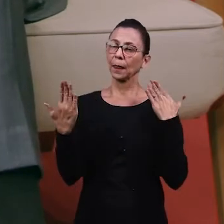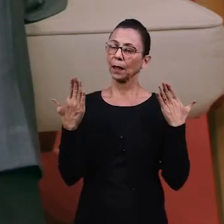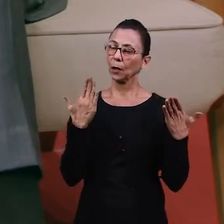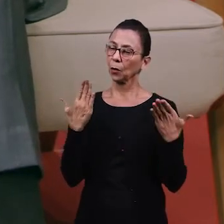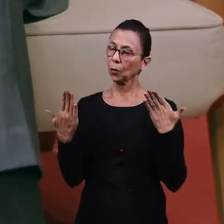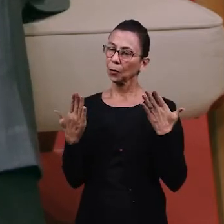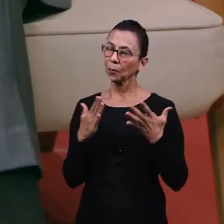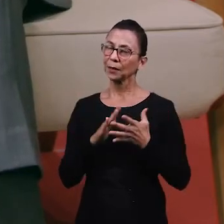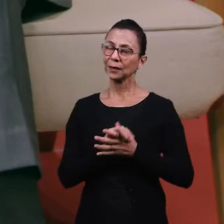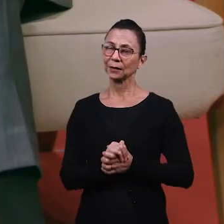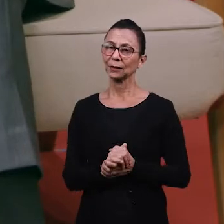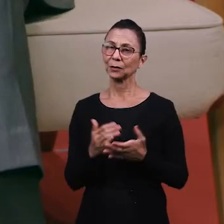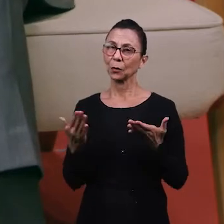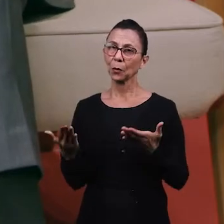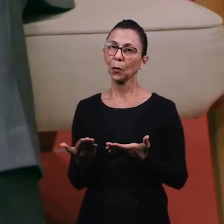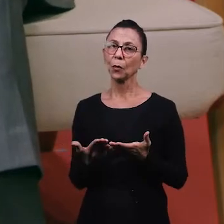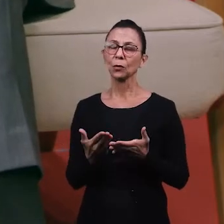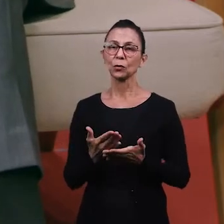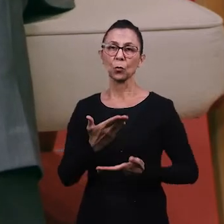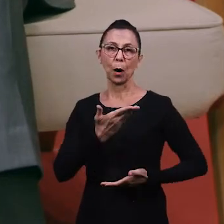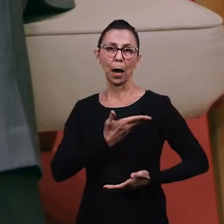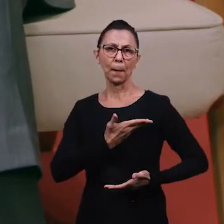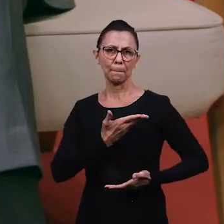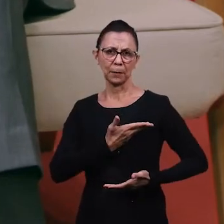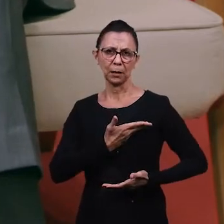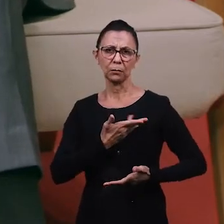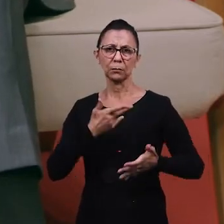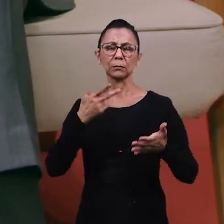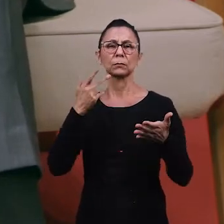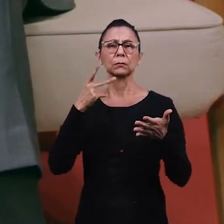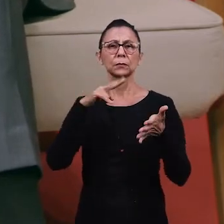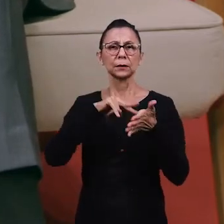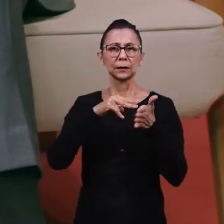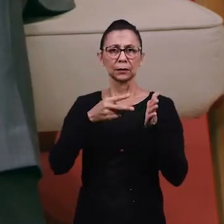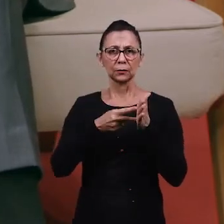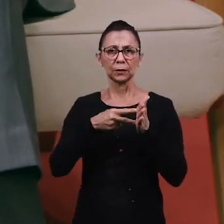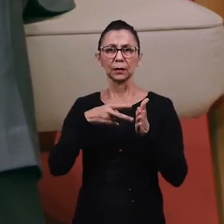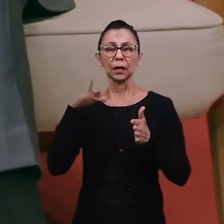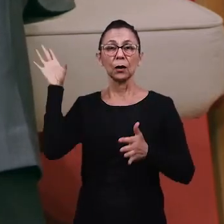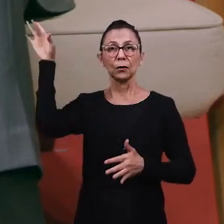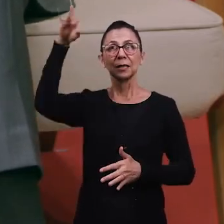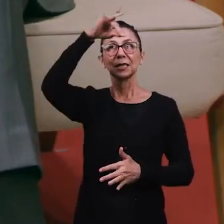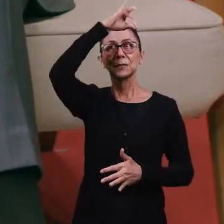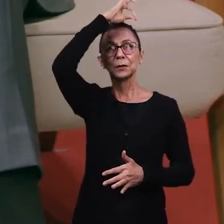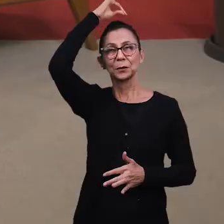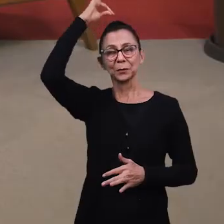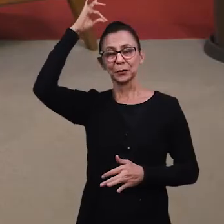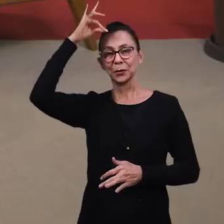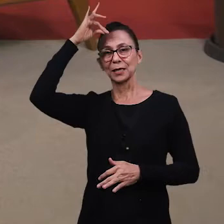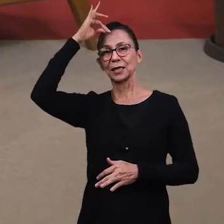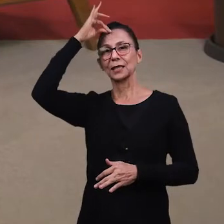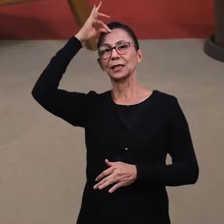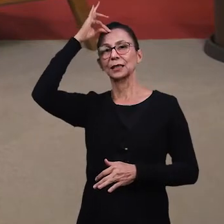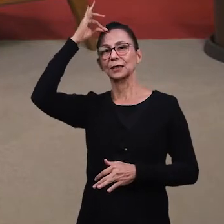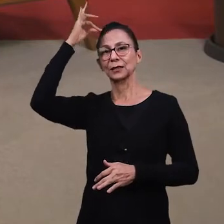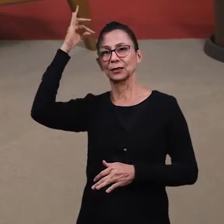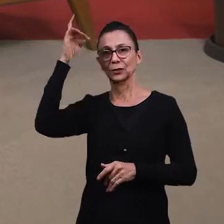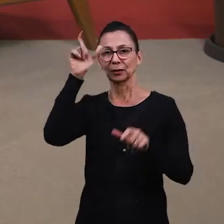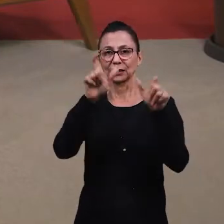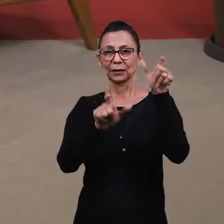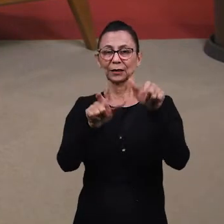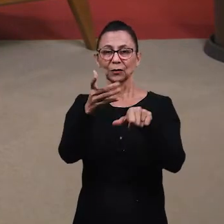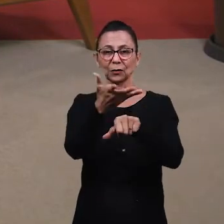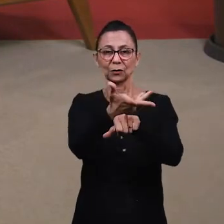annonce? Il annonce par son action, par la manifestation de l'Église, en baptisant le Saint-Esprit,